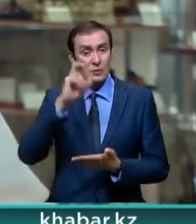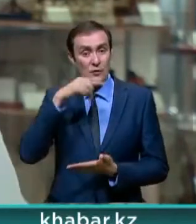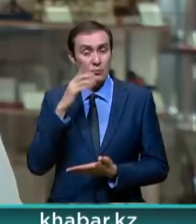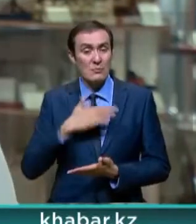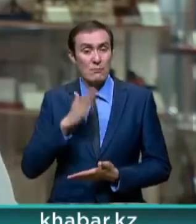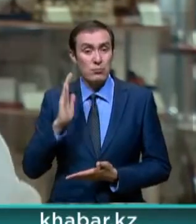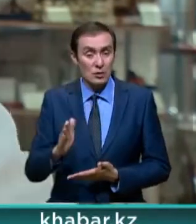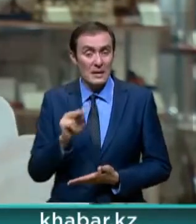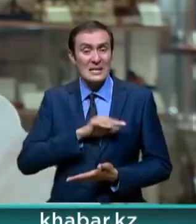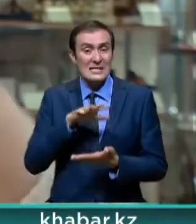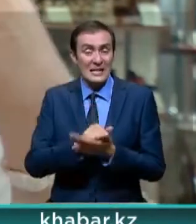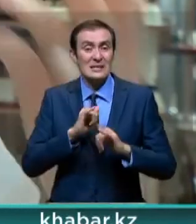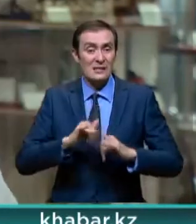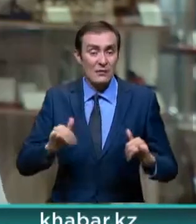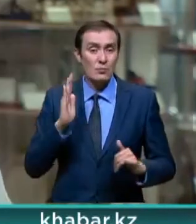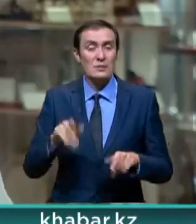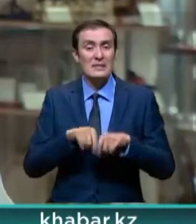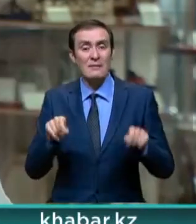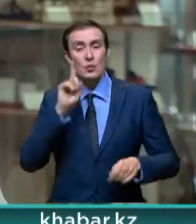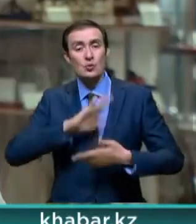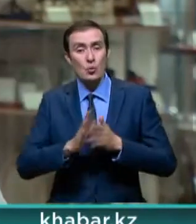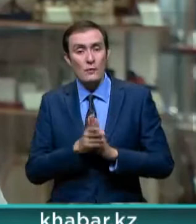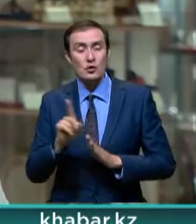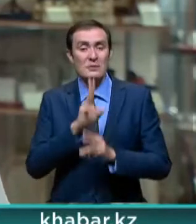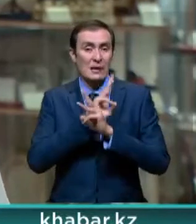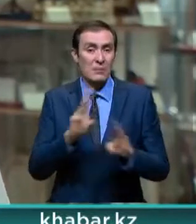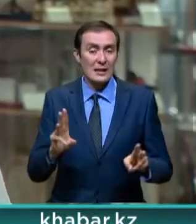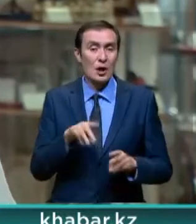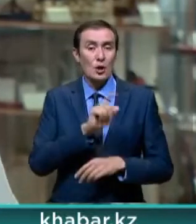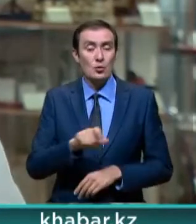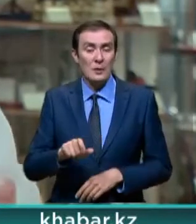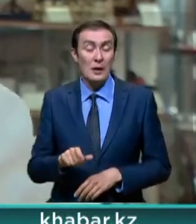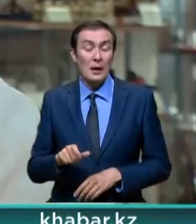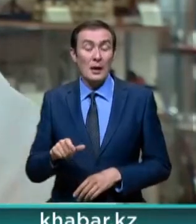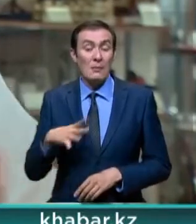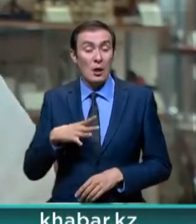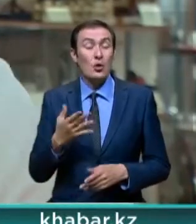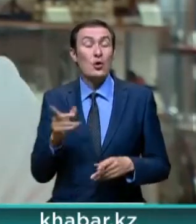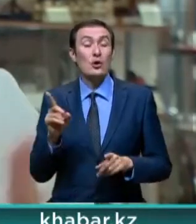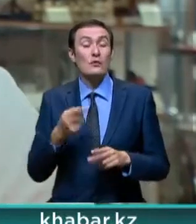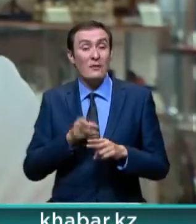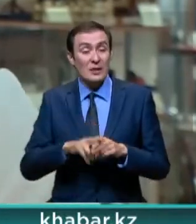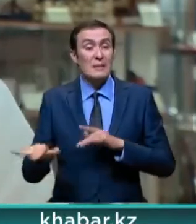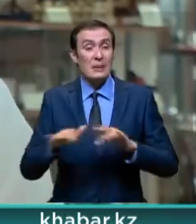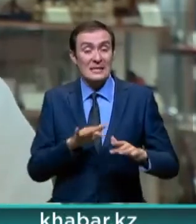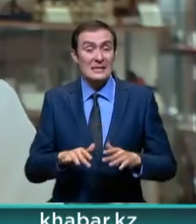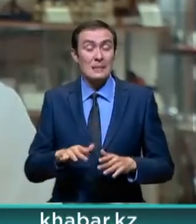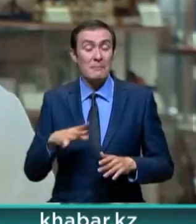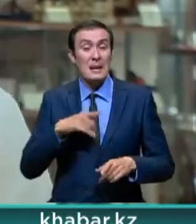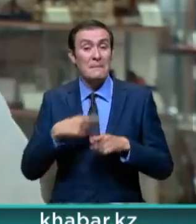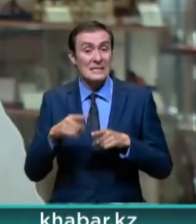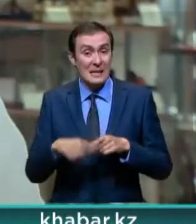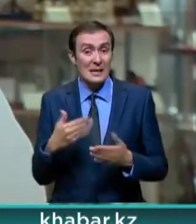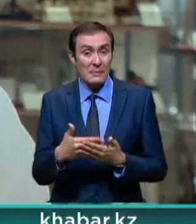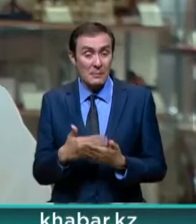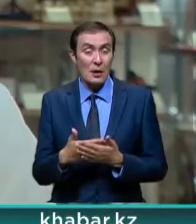будем занятость развивать, мы будем создавать условия, чтобы заработную плату людям платили в чистую. Но для того, чтобы эти процессы двигались быстрее, те же,